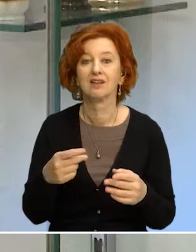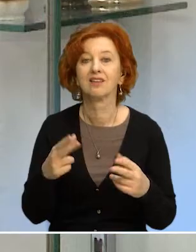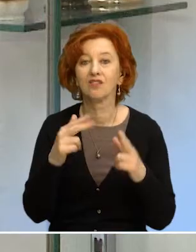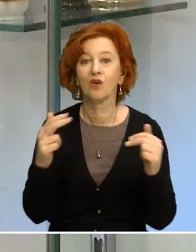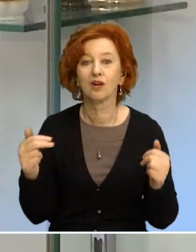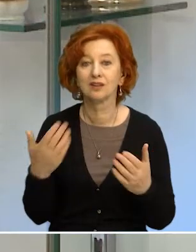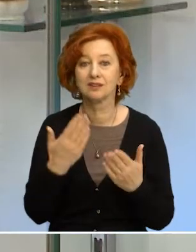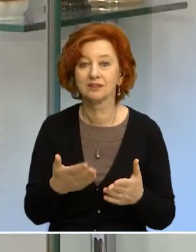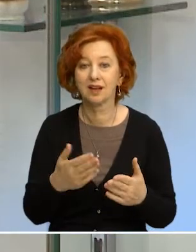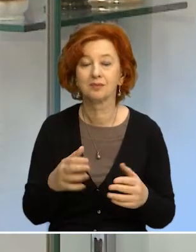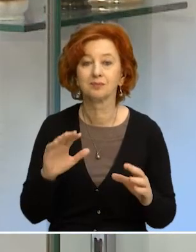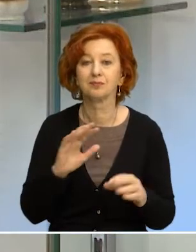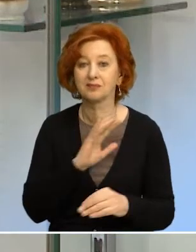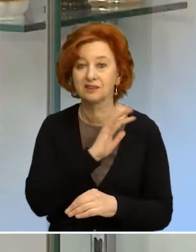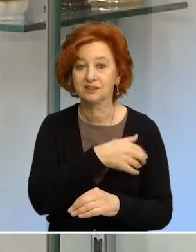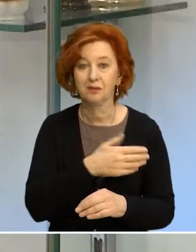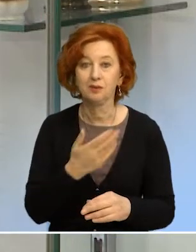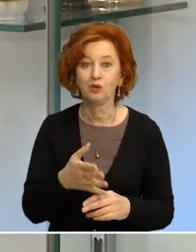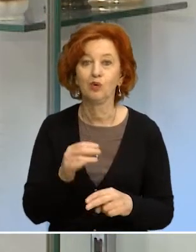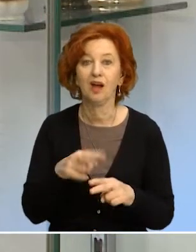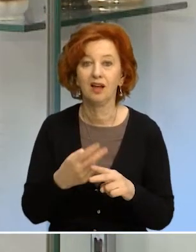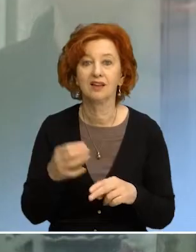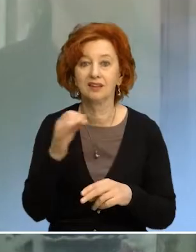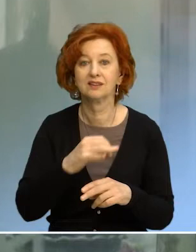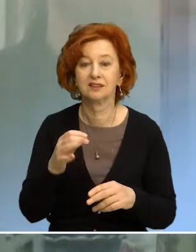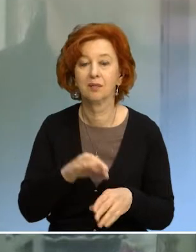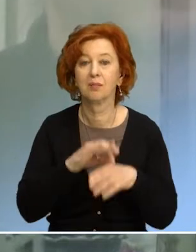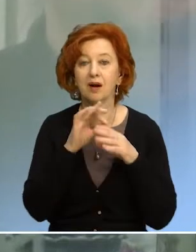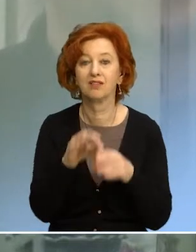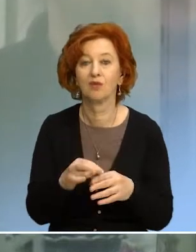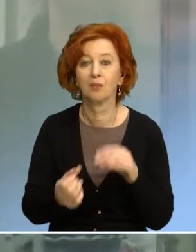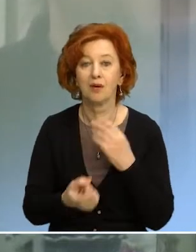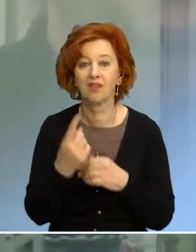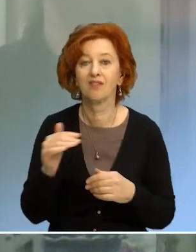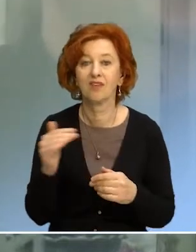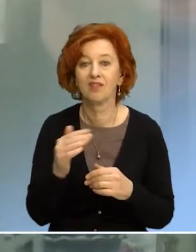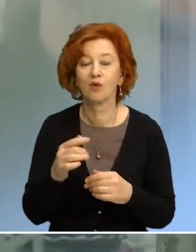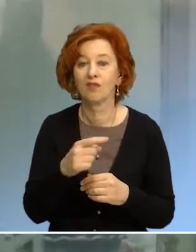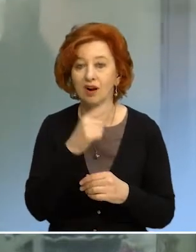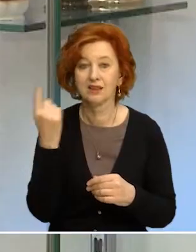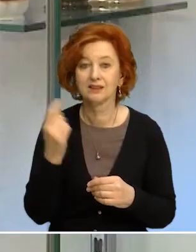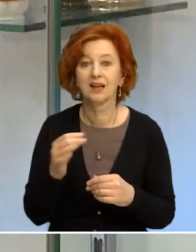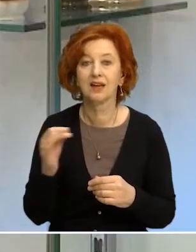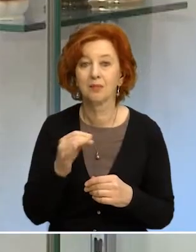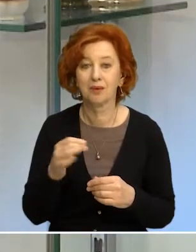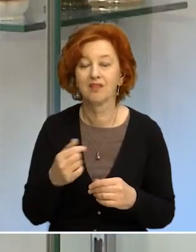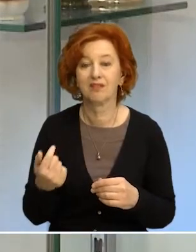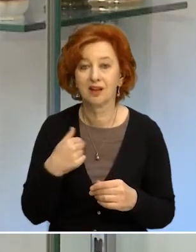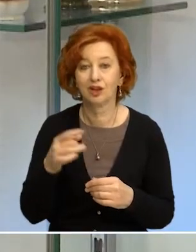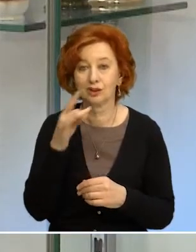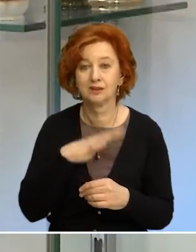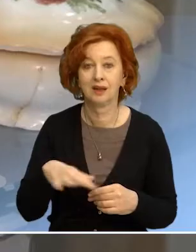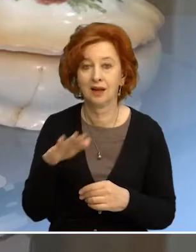в дворцах, пригородах Санкт-Петербурга. И эта история подводит нас к появлению фарфора в Российской империи, фарфора в